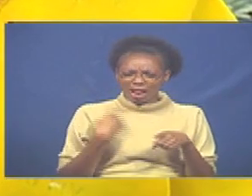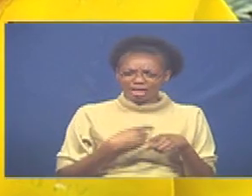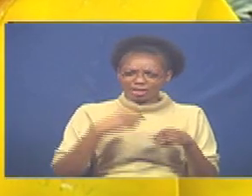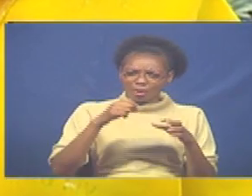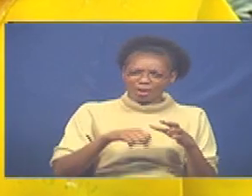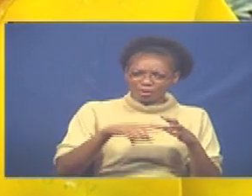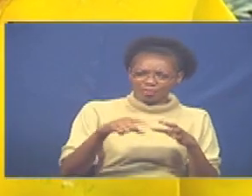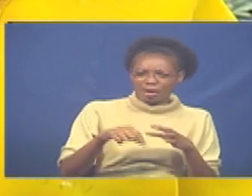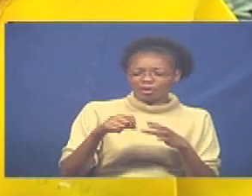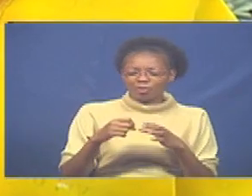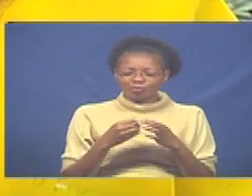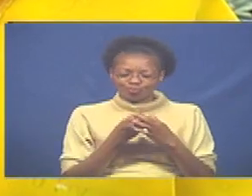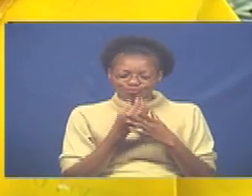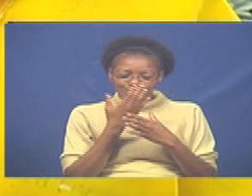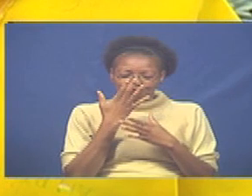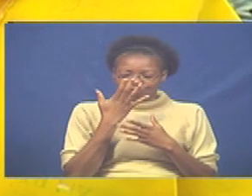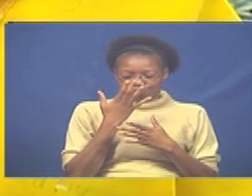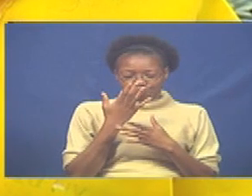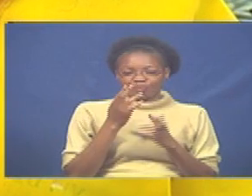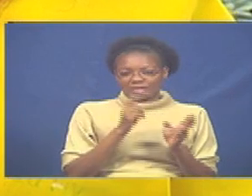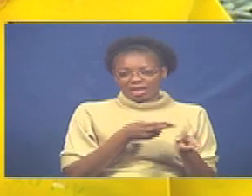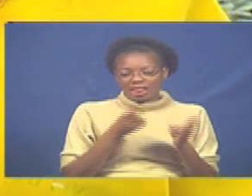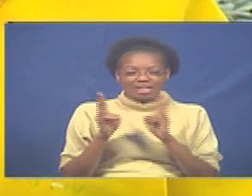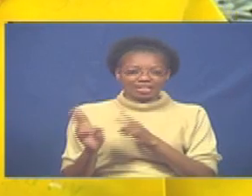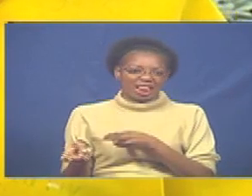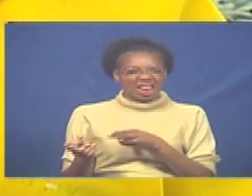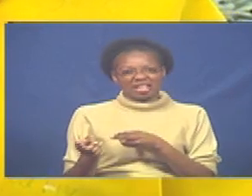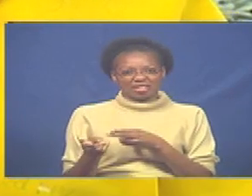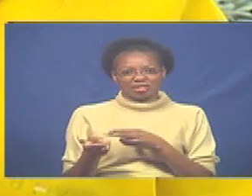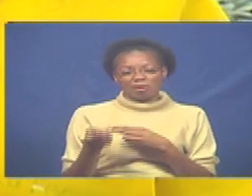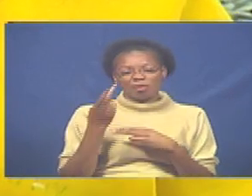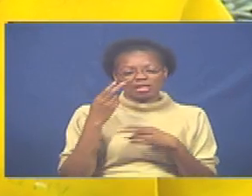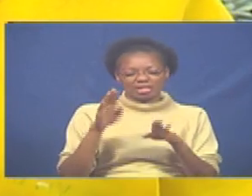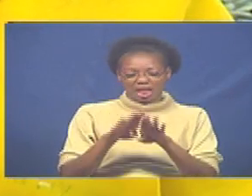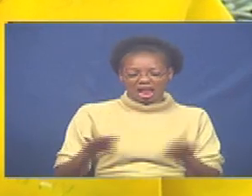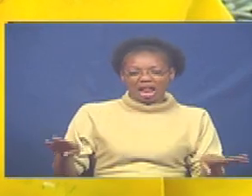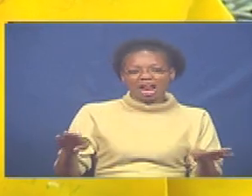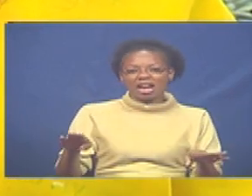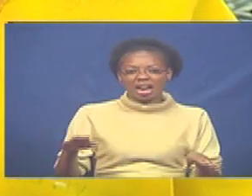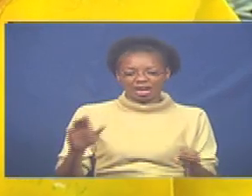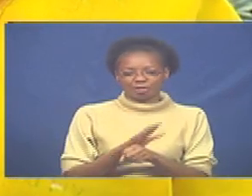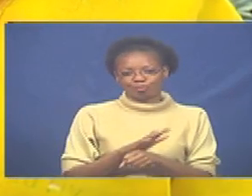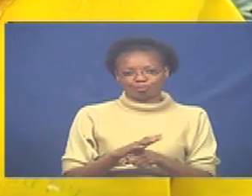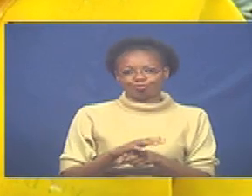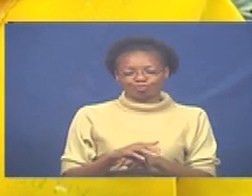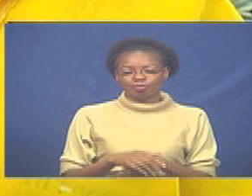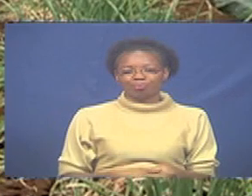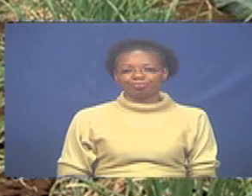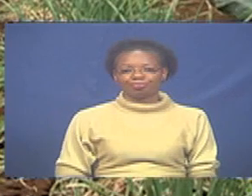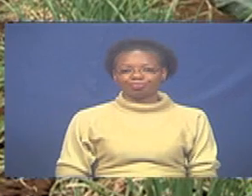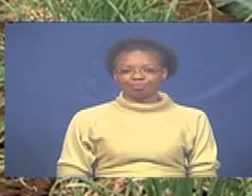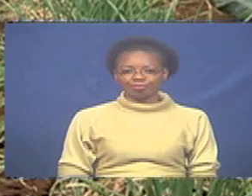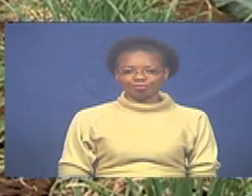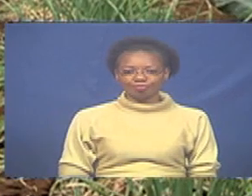tunakuza vitu kama dania ambazo ni za kawaida na celery ambayo watu wengi hawaitumii nyumbani.